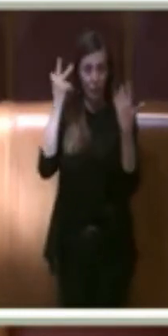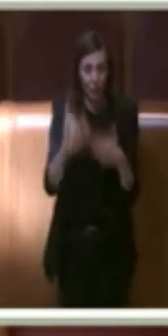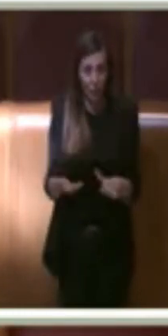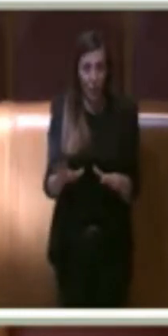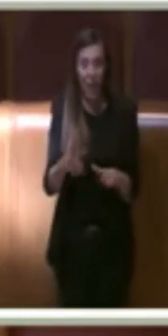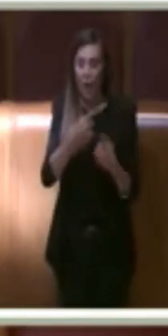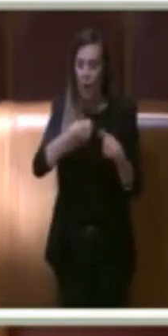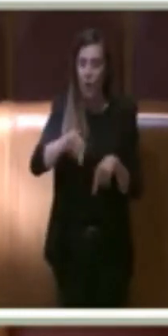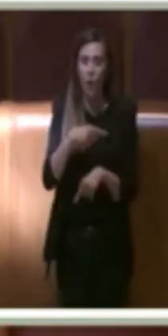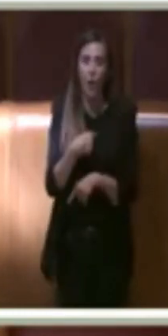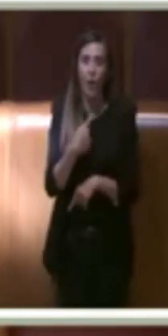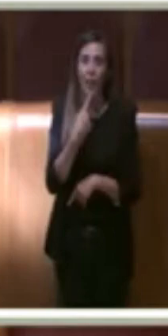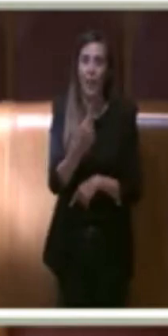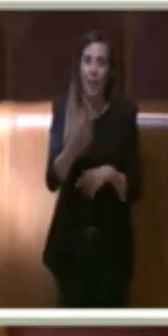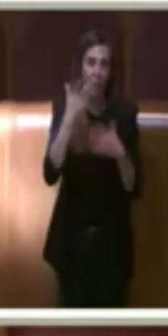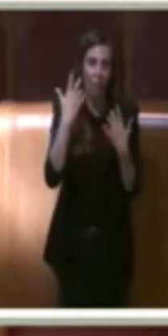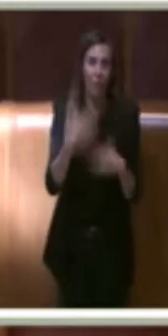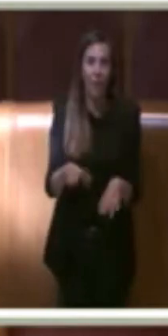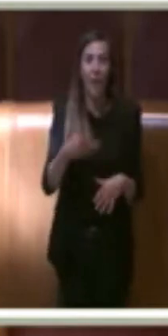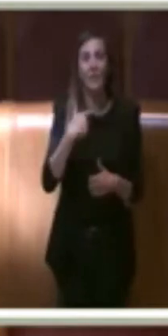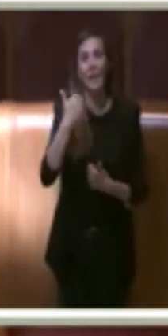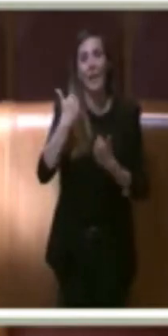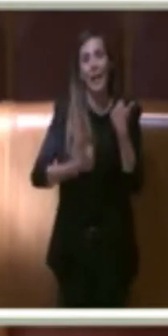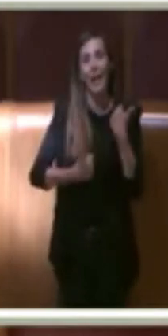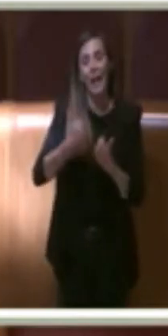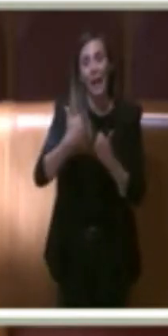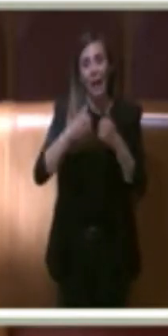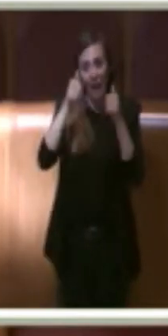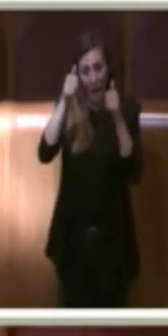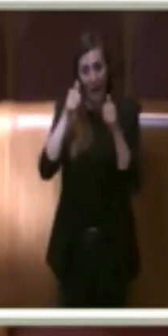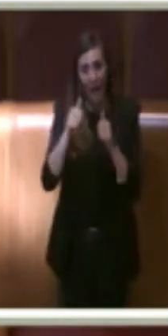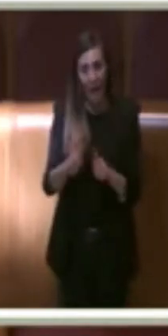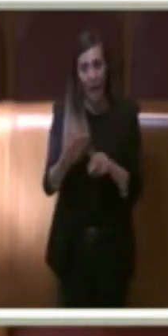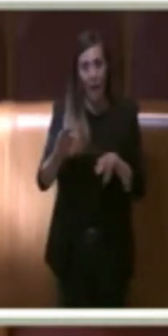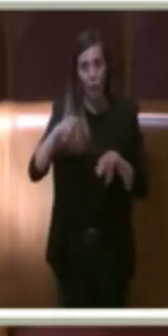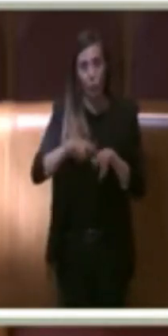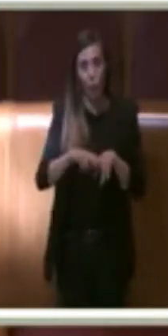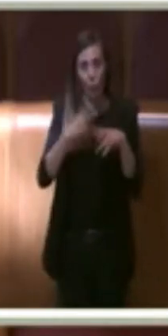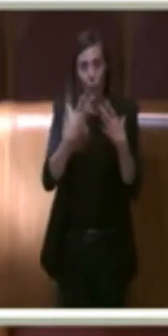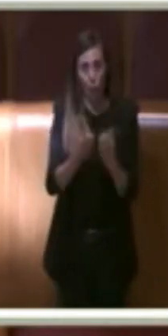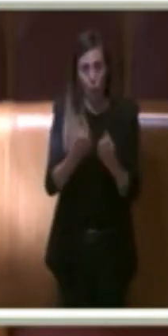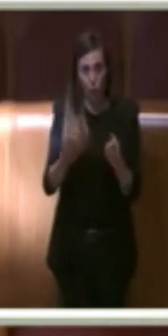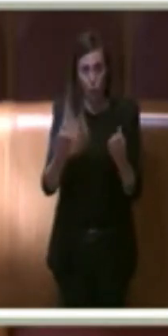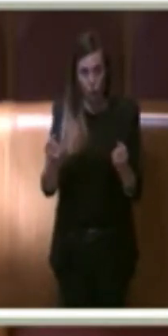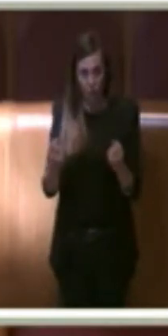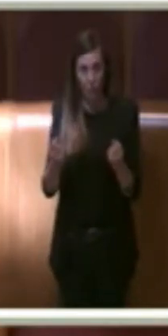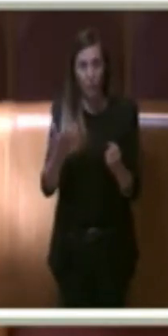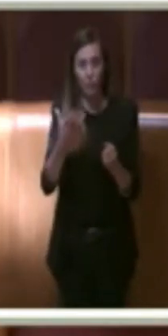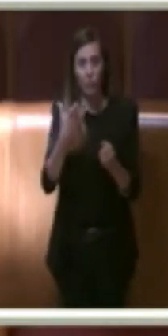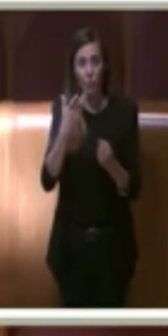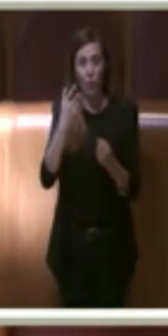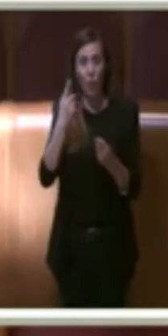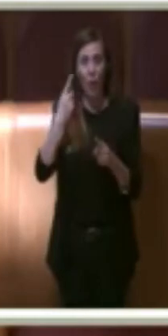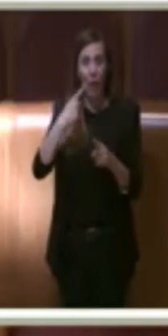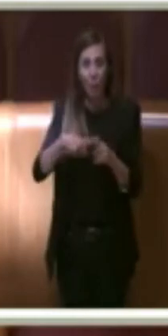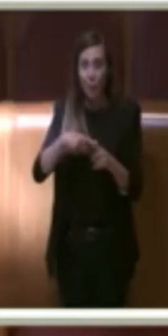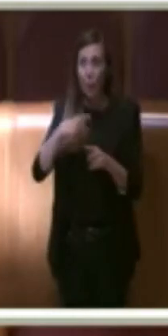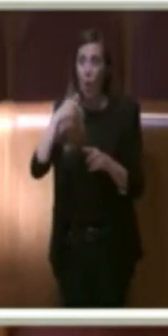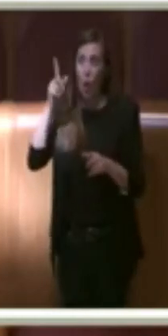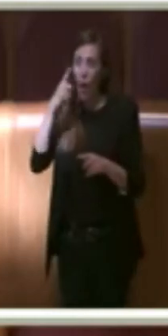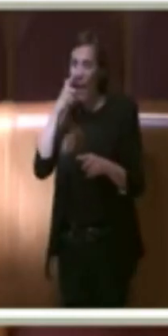che c'è una gara a doppio oggetto che ora è in vigore e non c'è stato ricorso che